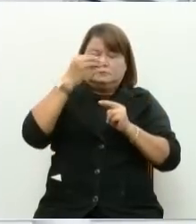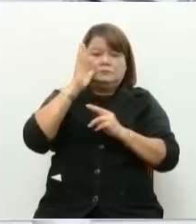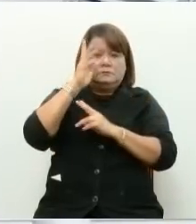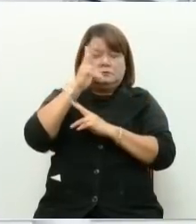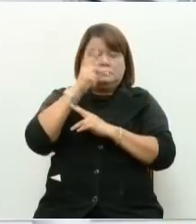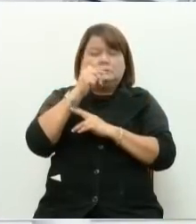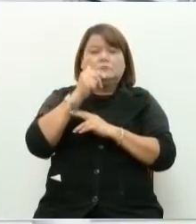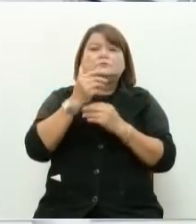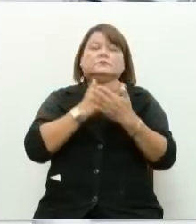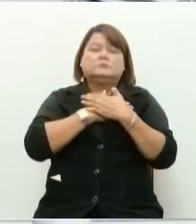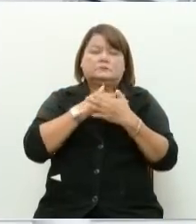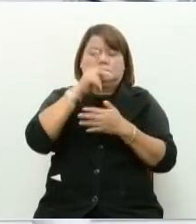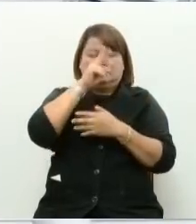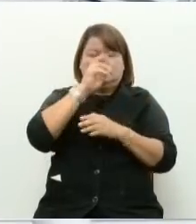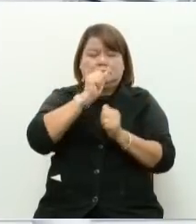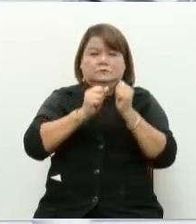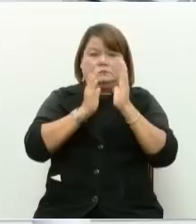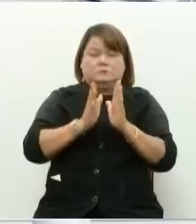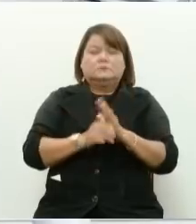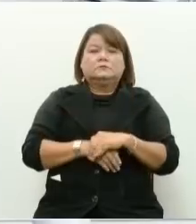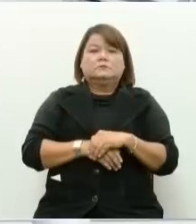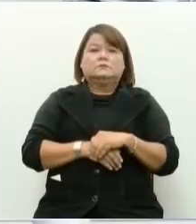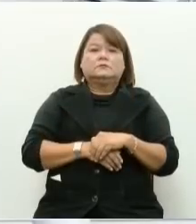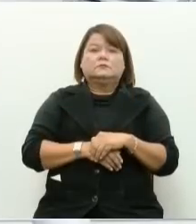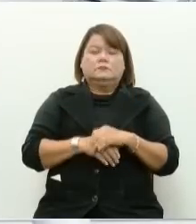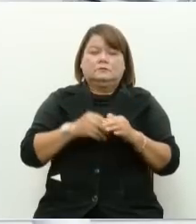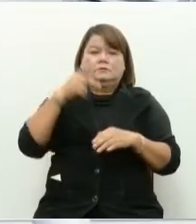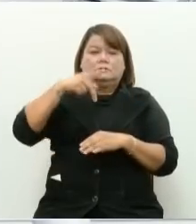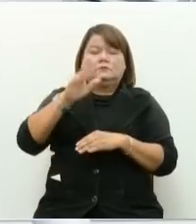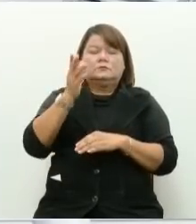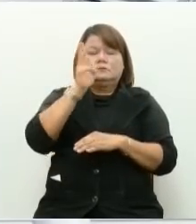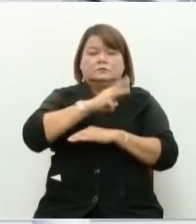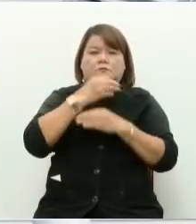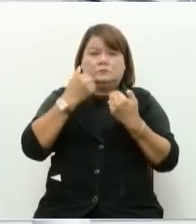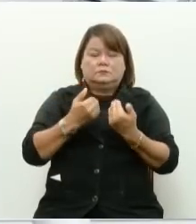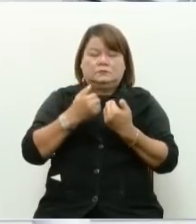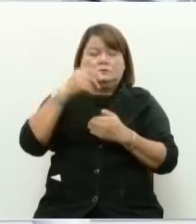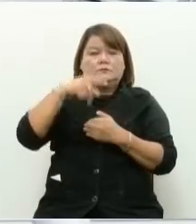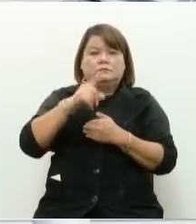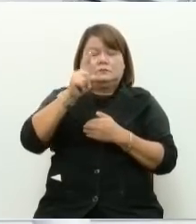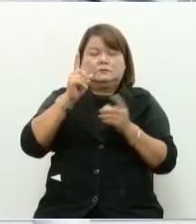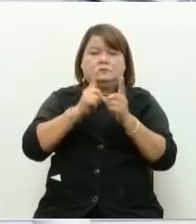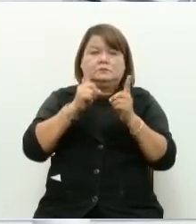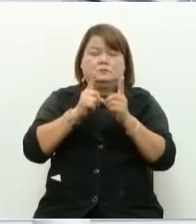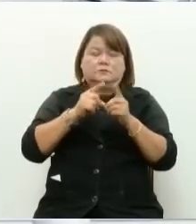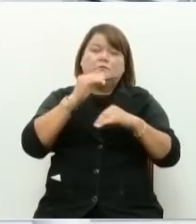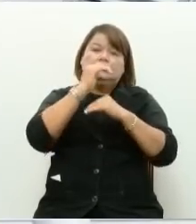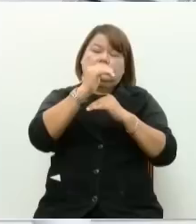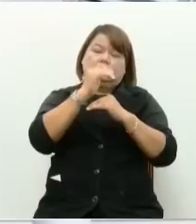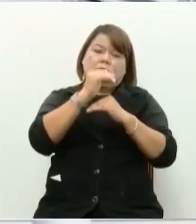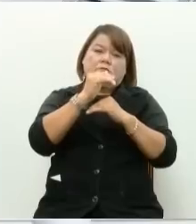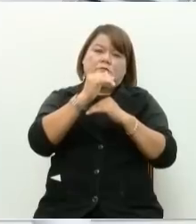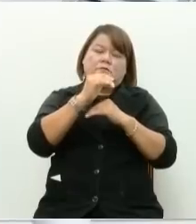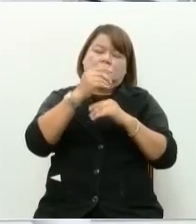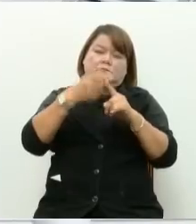องที่รักและเคารพทุกท่านครับครับพุทธเช้าวันนี้นะครับเป็นอีกพุธหนึ่งที่เรามาพบกันในห้วงเวลาของเดือน